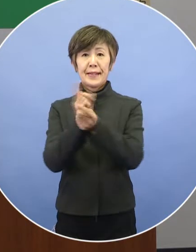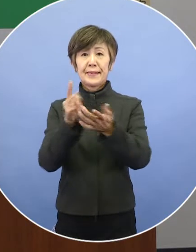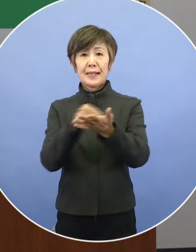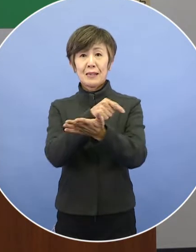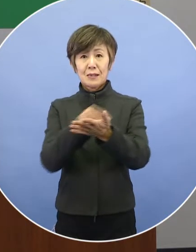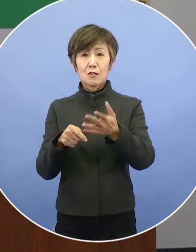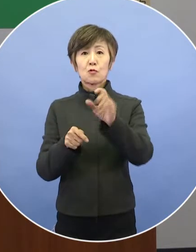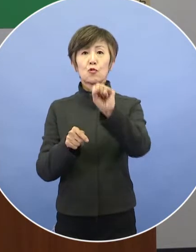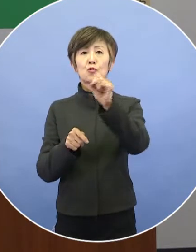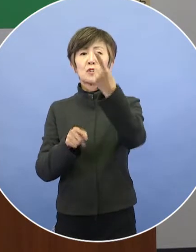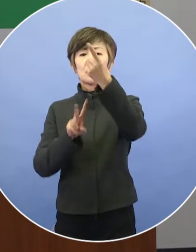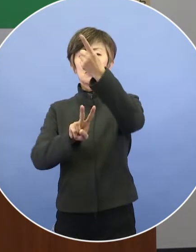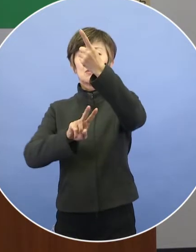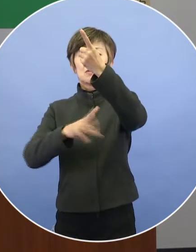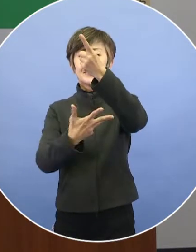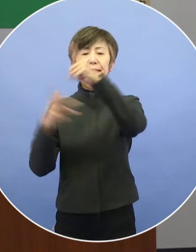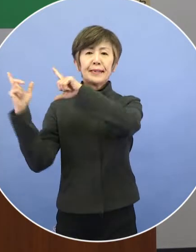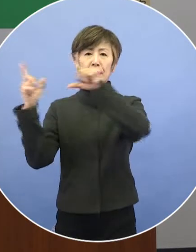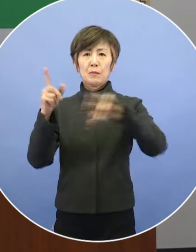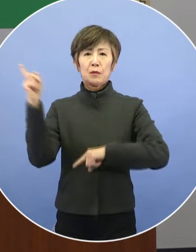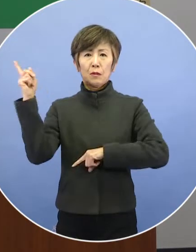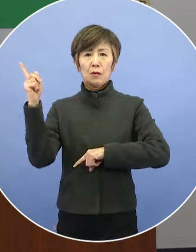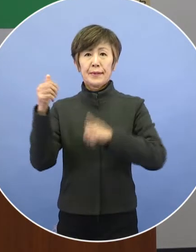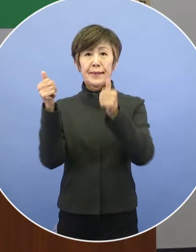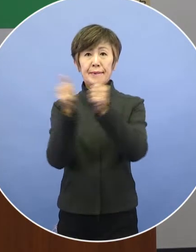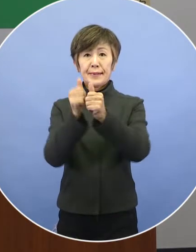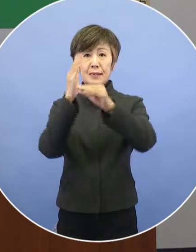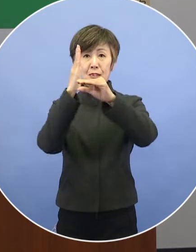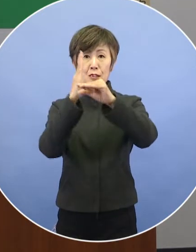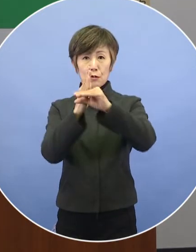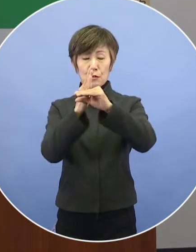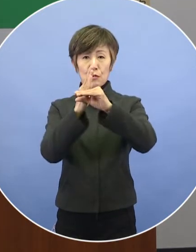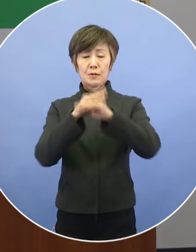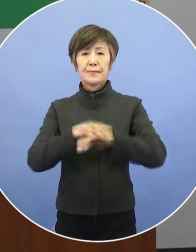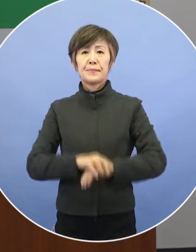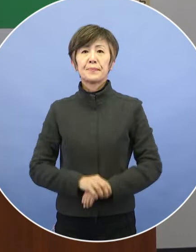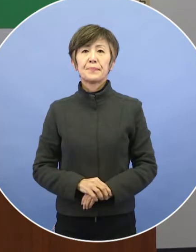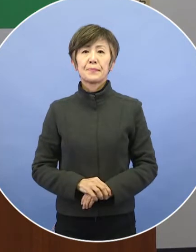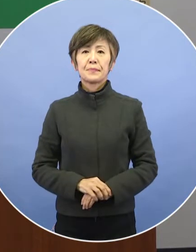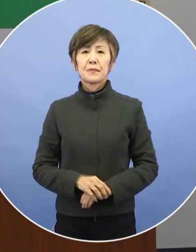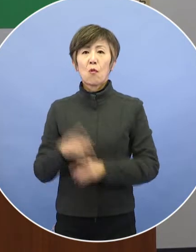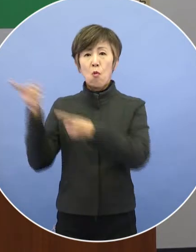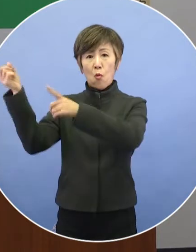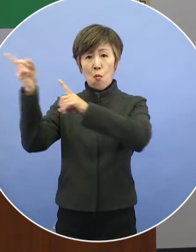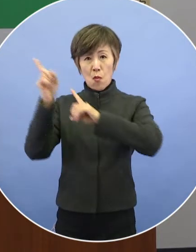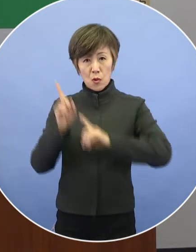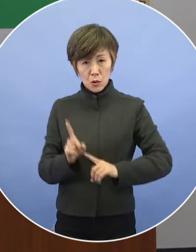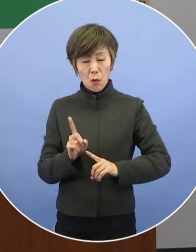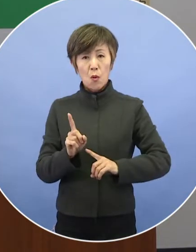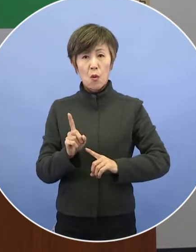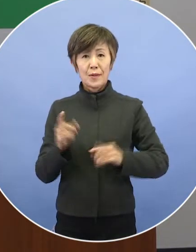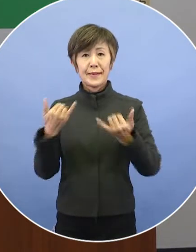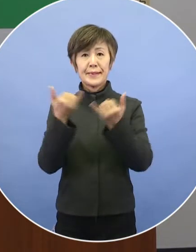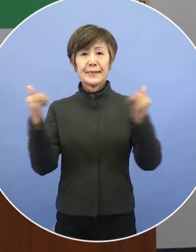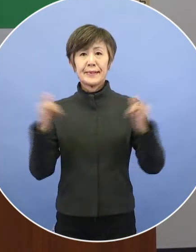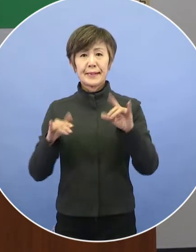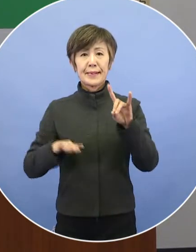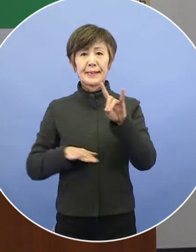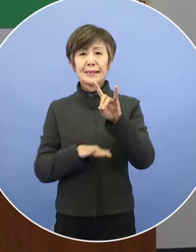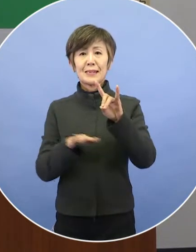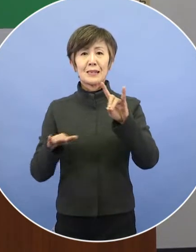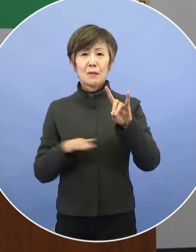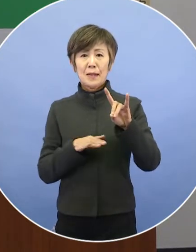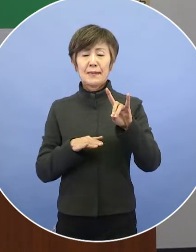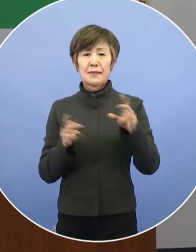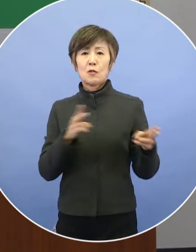経済対策が先月の28日に発表されて今予算案の審議がされておりますこれに基づきまして社会基盤